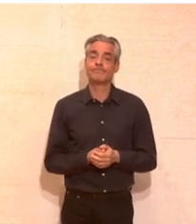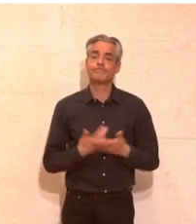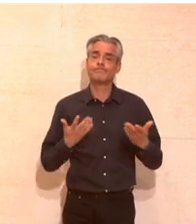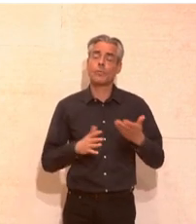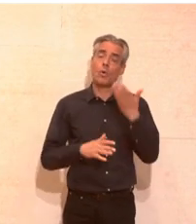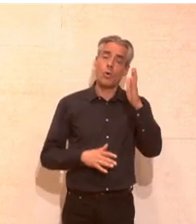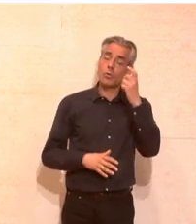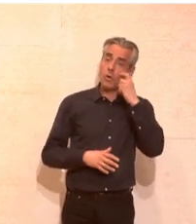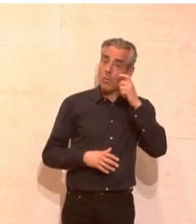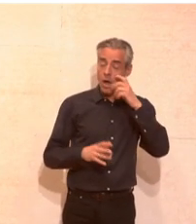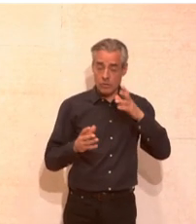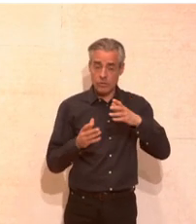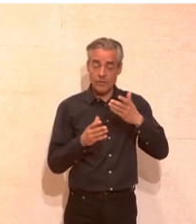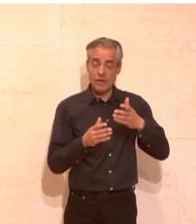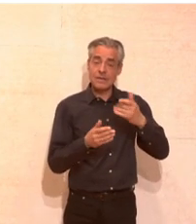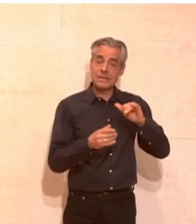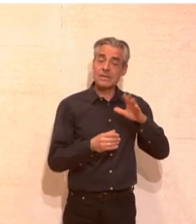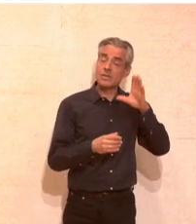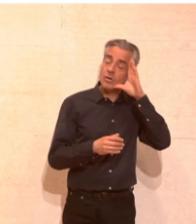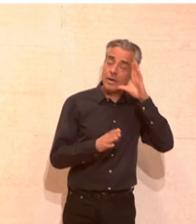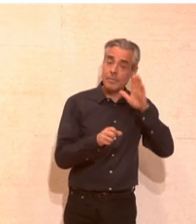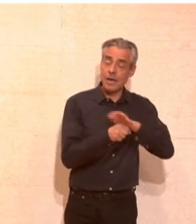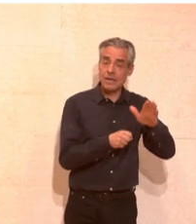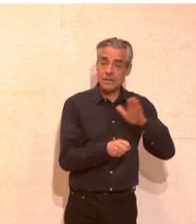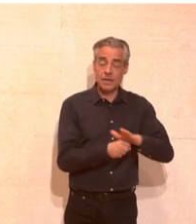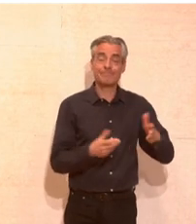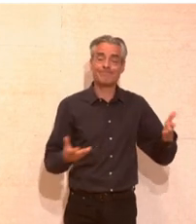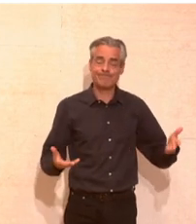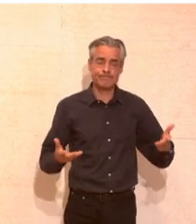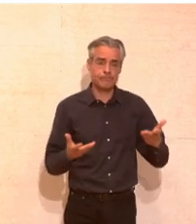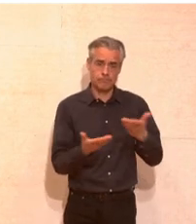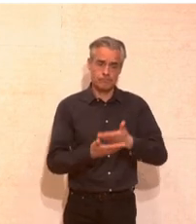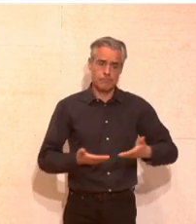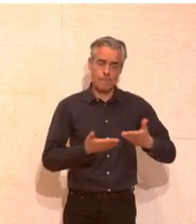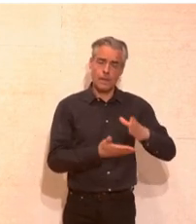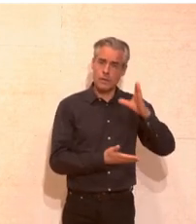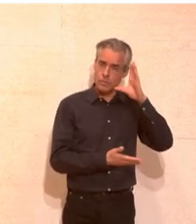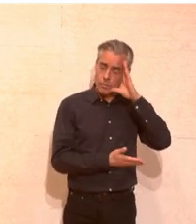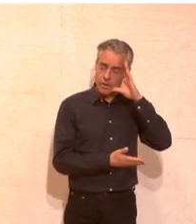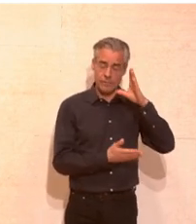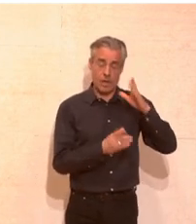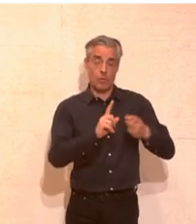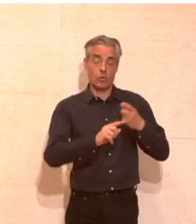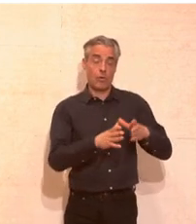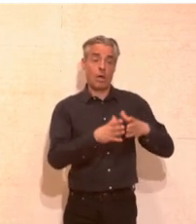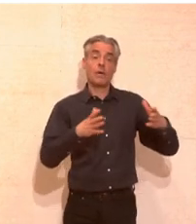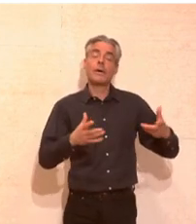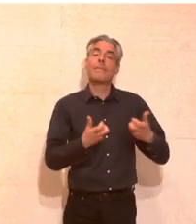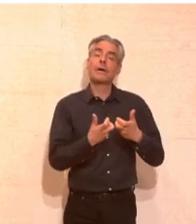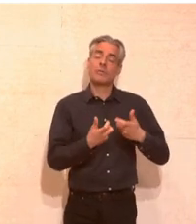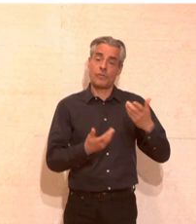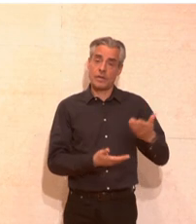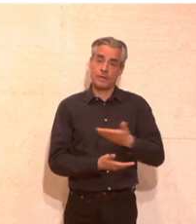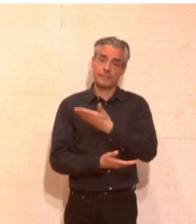Autre chose qu'on a pu montrer dans la privation de sommeil, c'est que quand on a une privation de sommeil importante, puisque là vous voyez